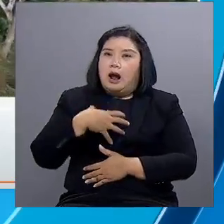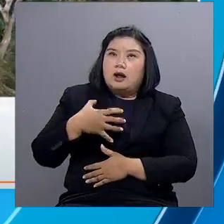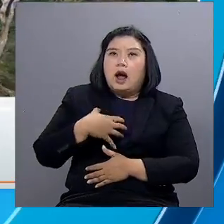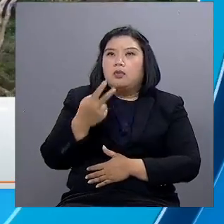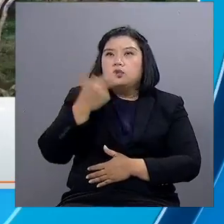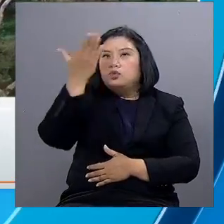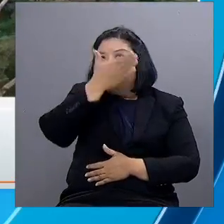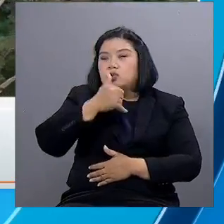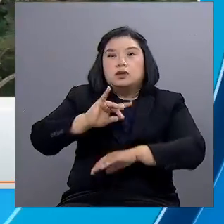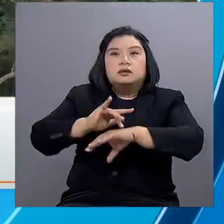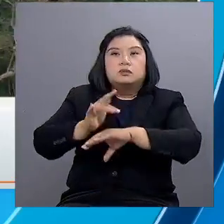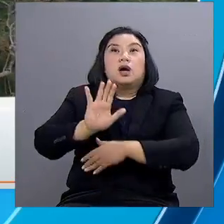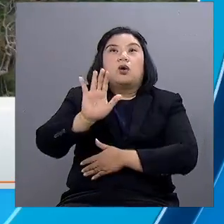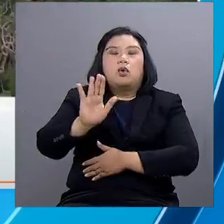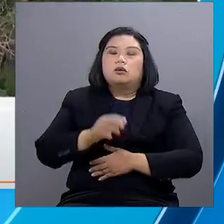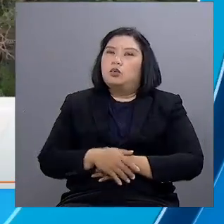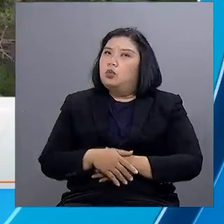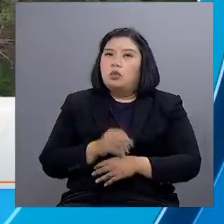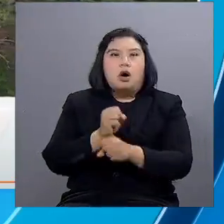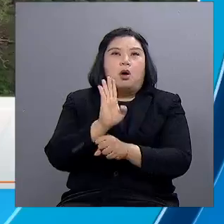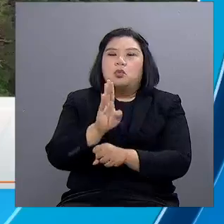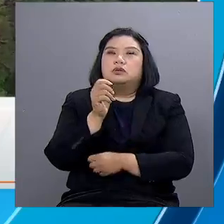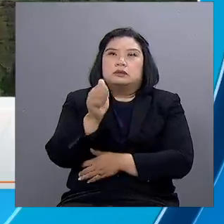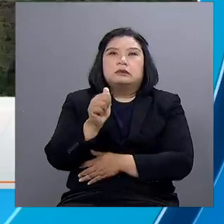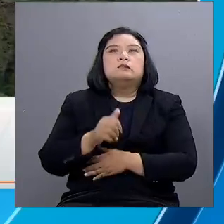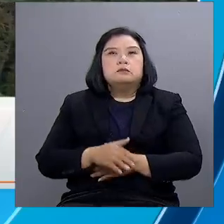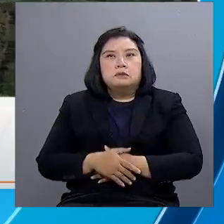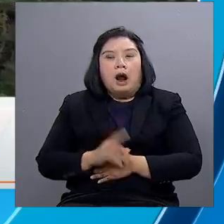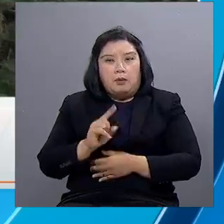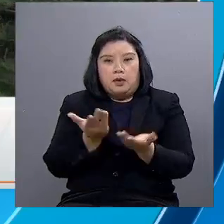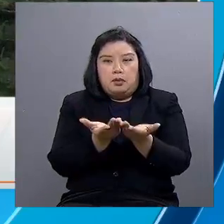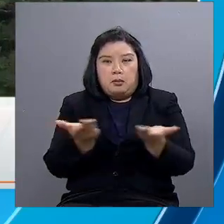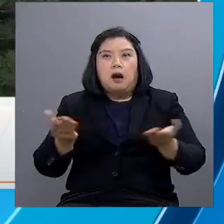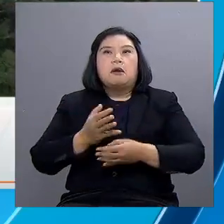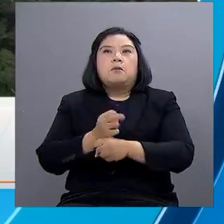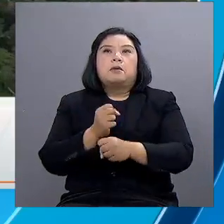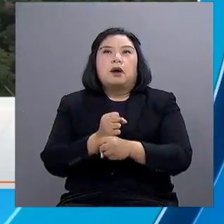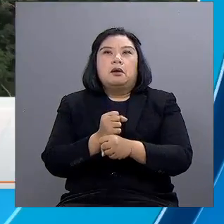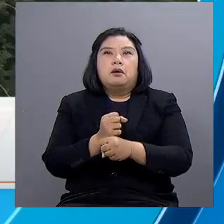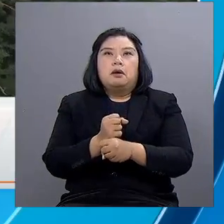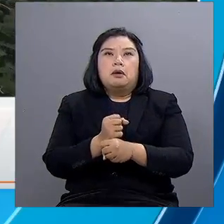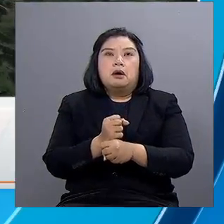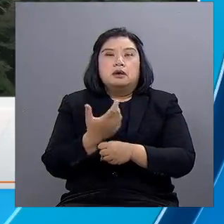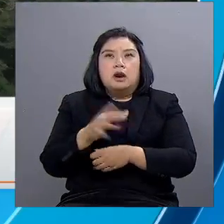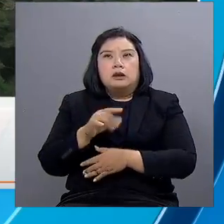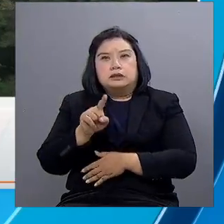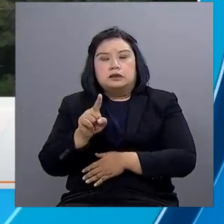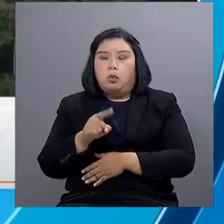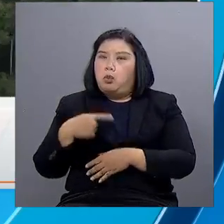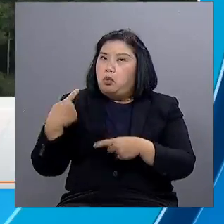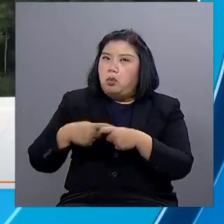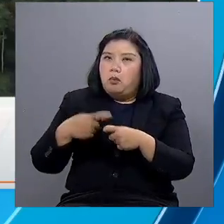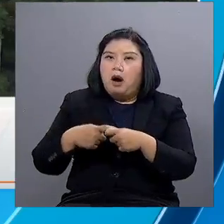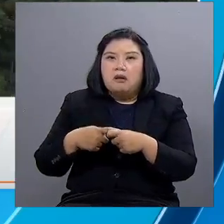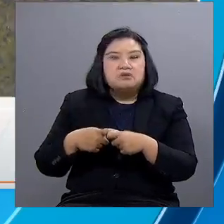ติเนี่ยถือว่าเป็นอานิสงส์บุญนะเพราะขึ้นทำไปเนี่ยเห็นไหมฮะพระพุทธรูปสีทองตั้งตระหง่านอยู่ตรงนั้นเนี่ย คงไม่ได้แบกขึ้นไปง่ายๆใช่ไหมฮะเพ